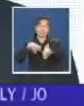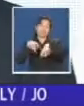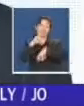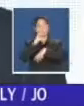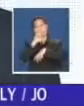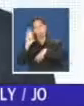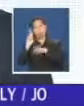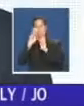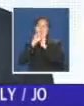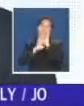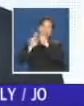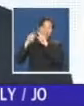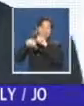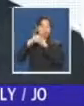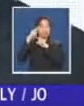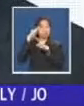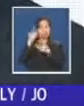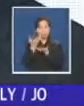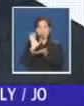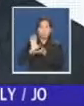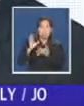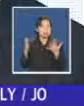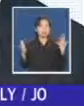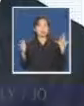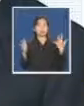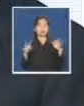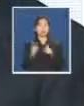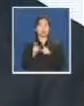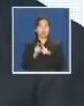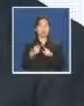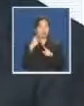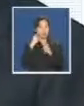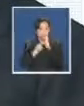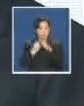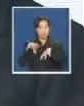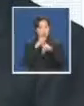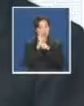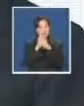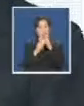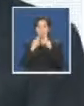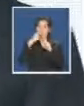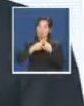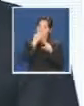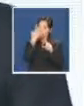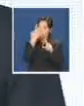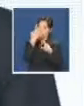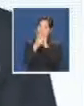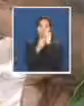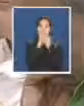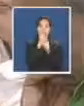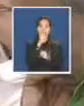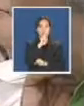จัดระเบียบแทบไม่มีภาระงบประมาณเช่นเดียวกันนะครับแล้วก็จะดำเนินการเห็นผลได้ตั้งแต่เดือนเมษายนปี